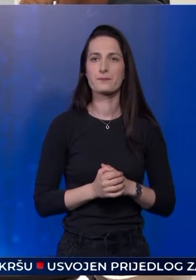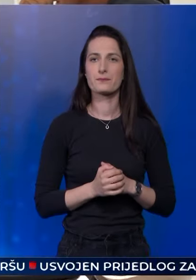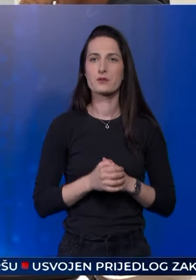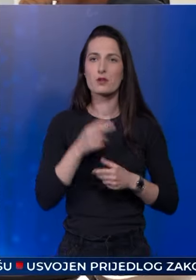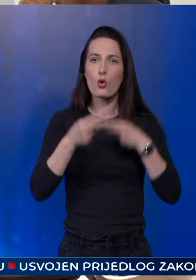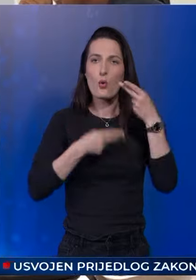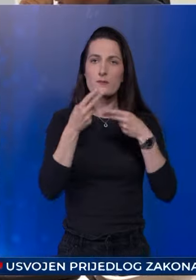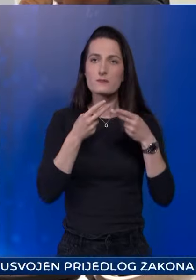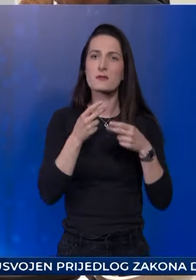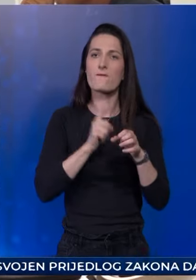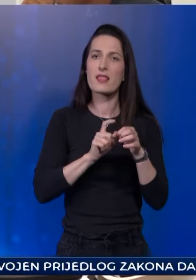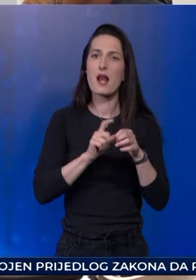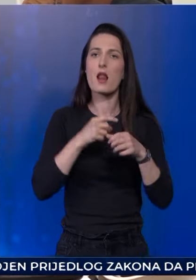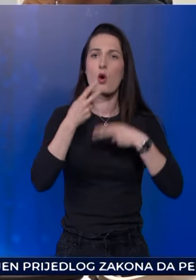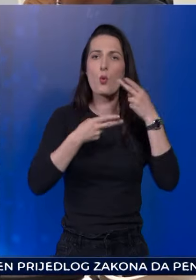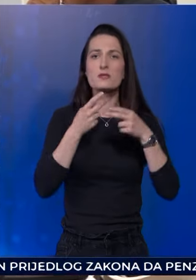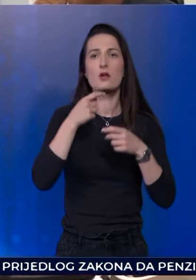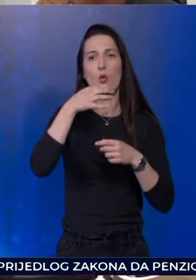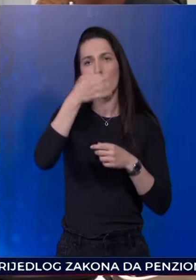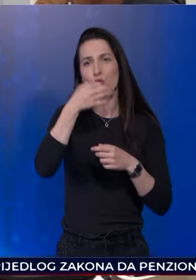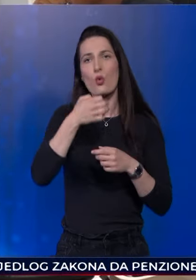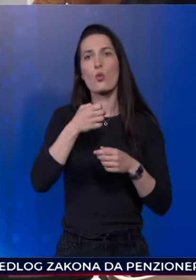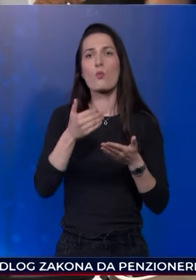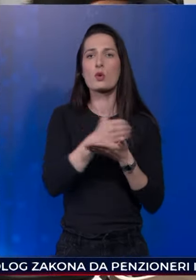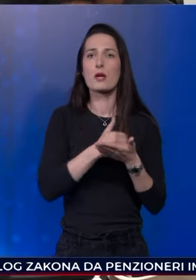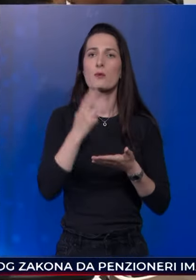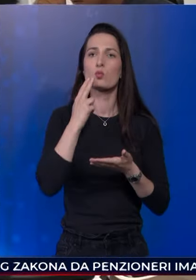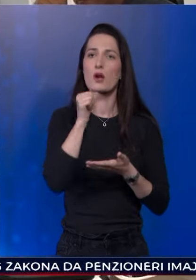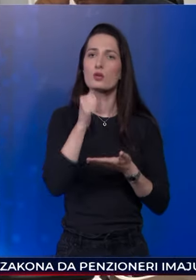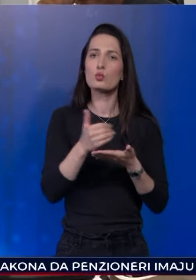Član Federalne komisije za kontrolu upotrebe duhana, duhanskih i